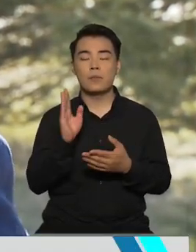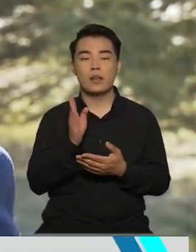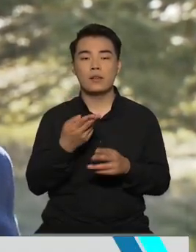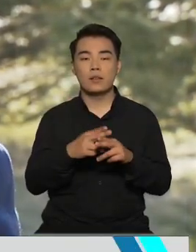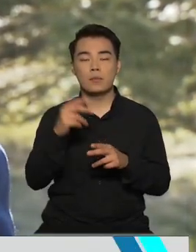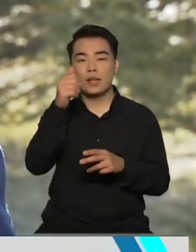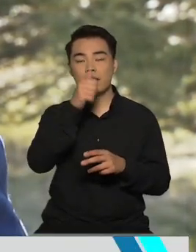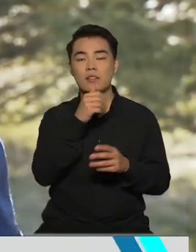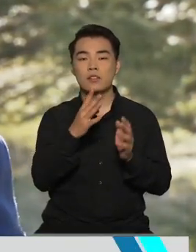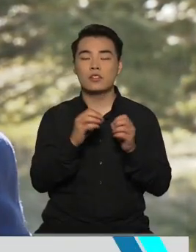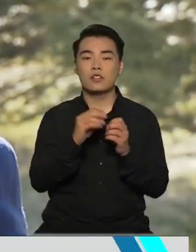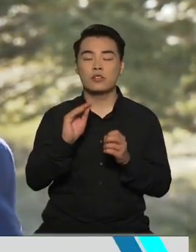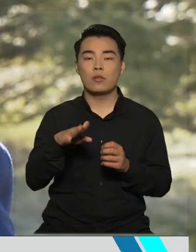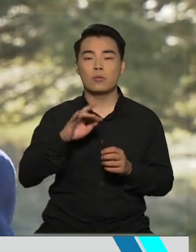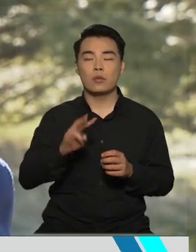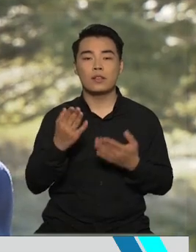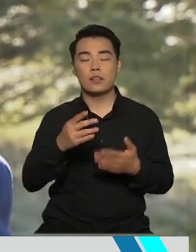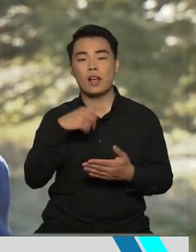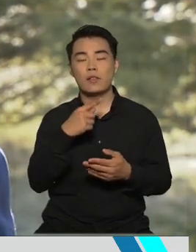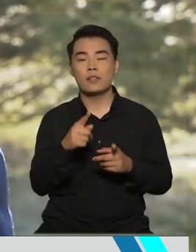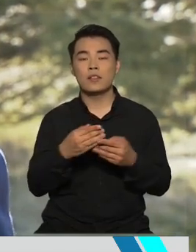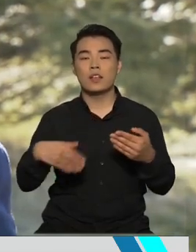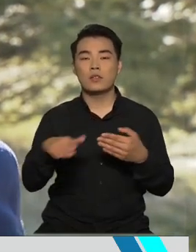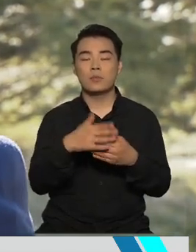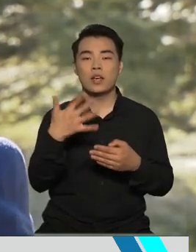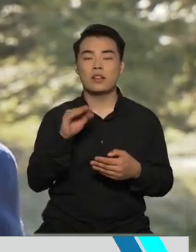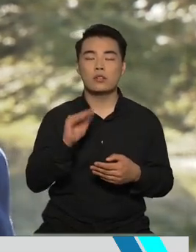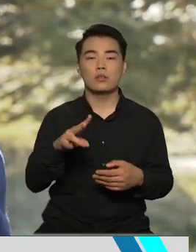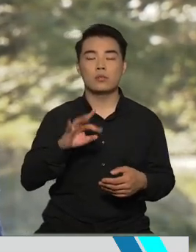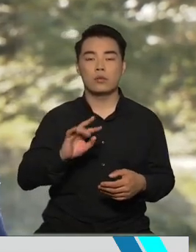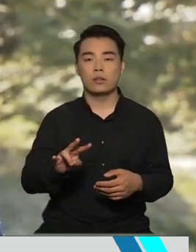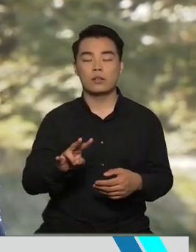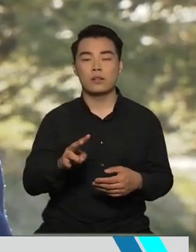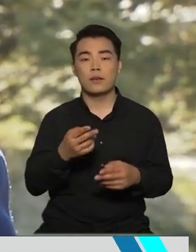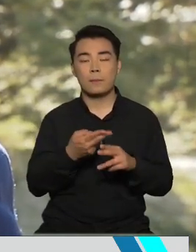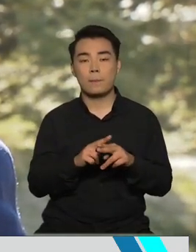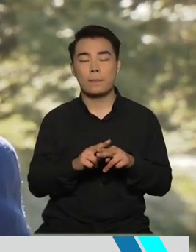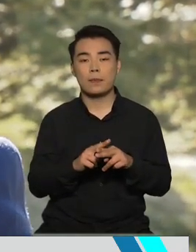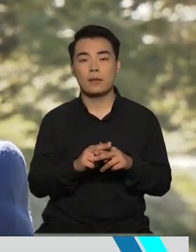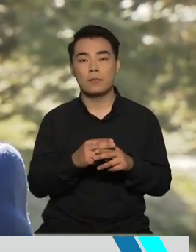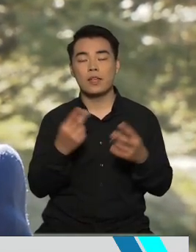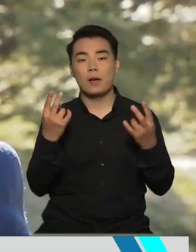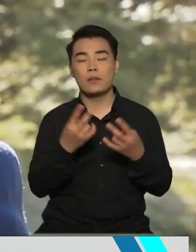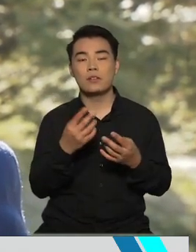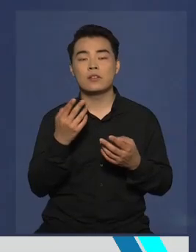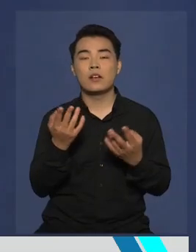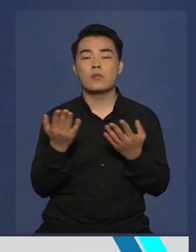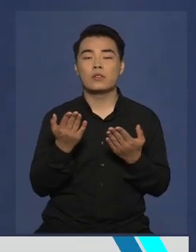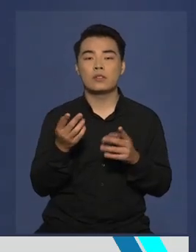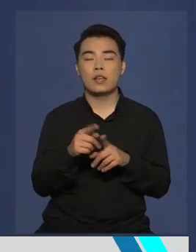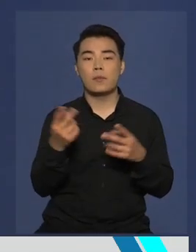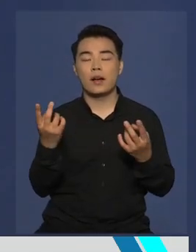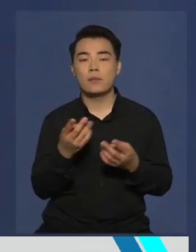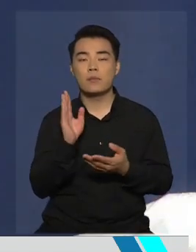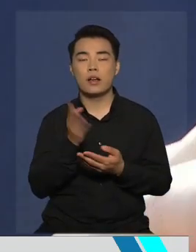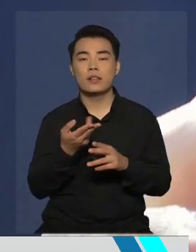месяце 10 тысяч тонн, ну, условно скажем. В следующем месяце 50 тысяч тонн, то есть от того потребности, сколько вам необходимо. Если мы